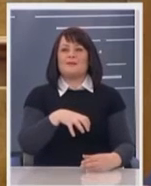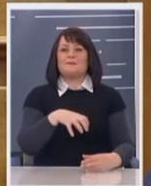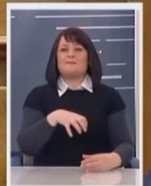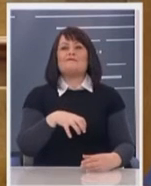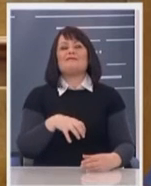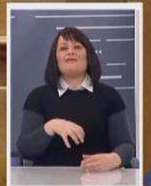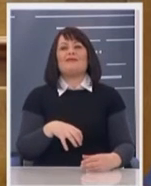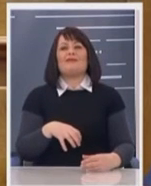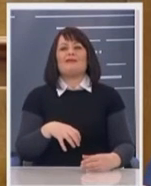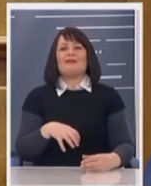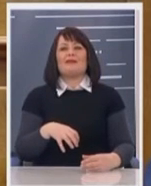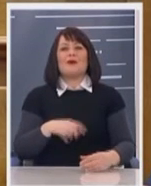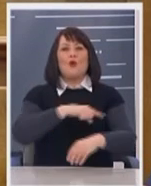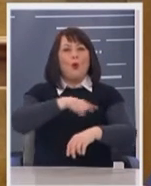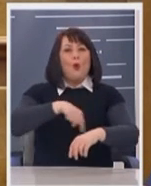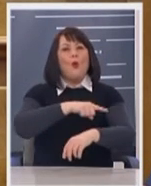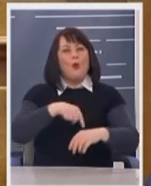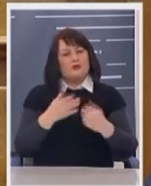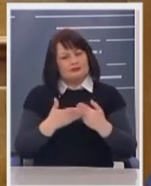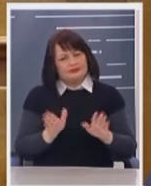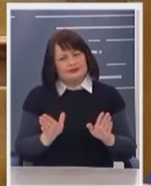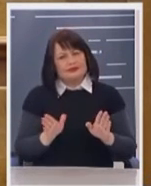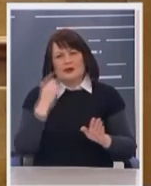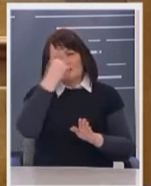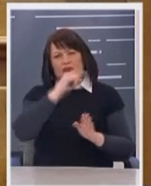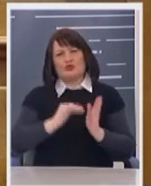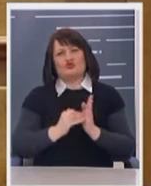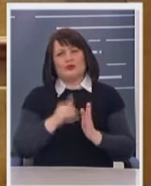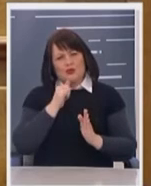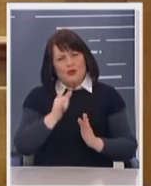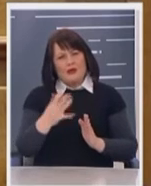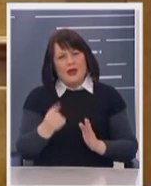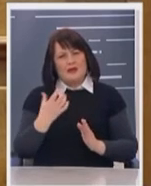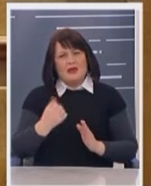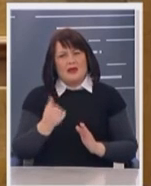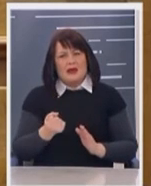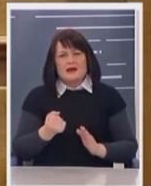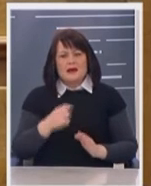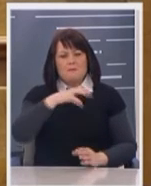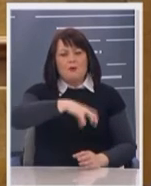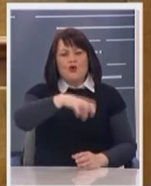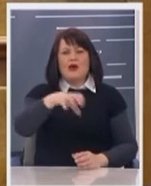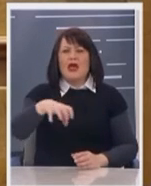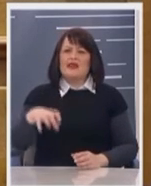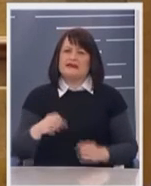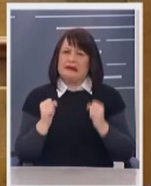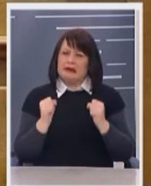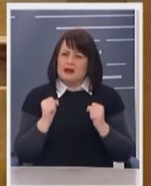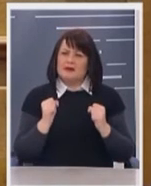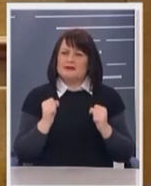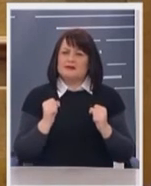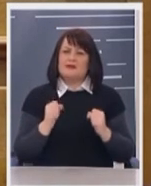με διευρυμένο ωράριο και σταθερό προσωπικό και σε αυτές θα μπορούν να βρίσκουν